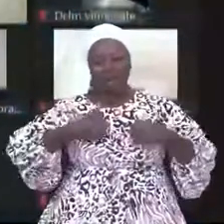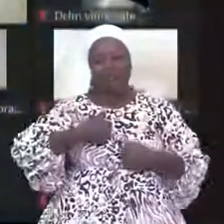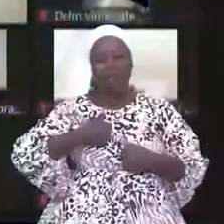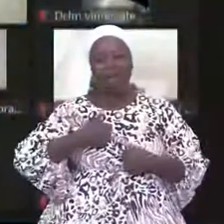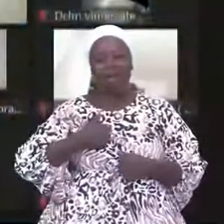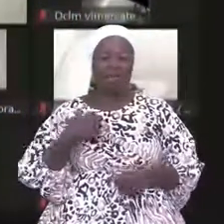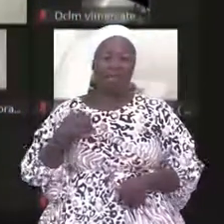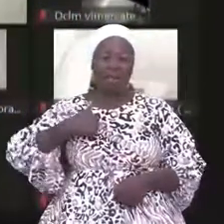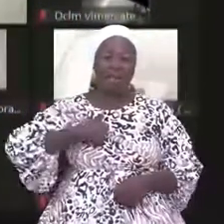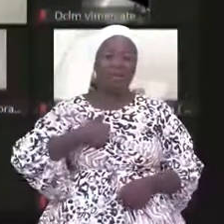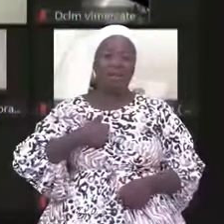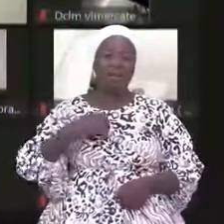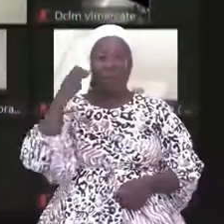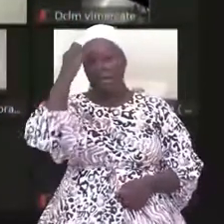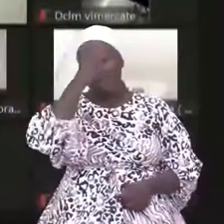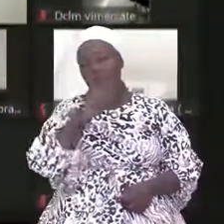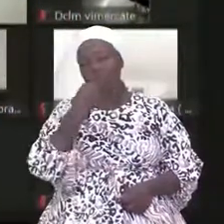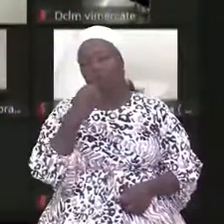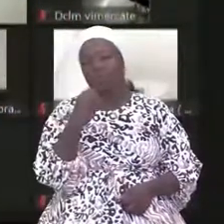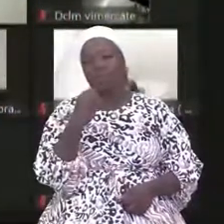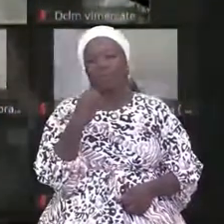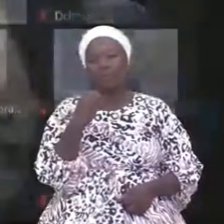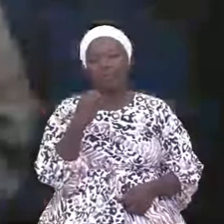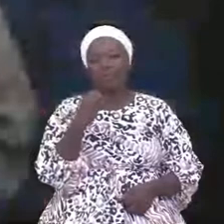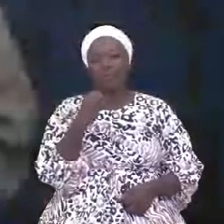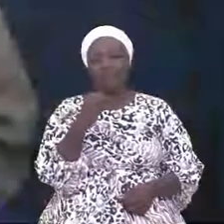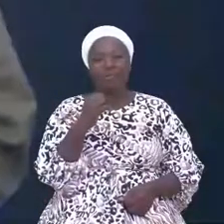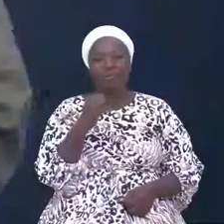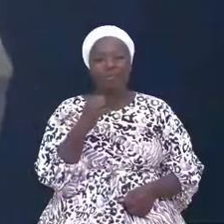partout, en Amérique, au Canada, en Europe,